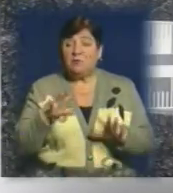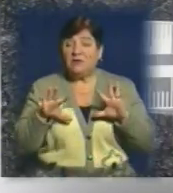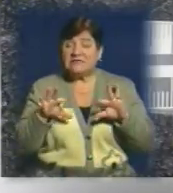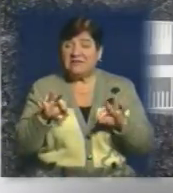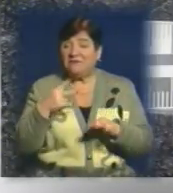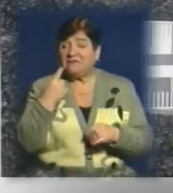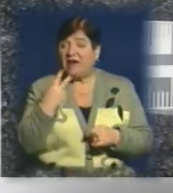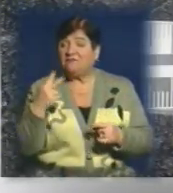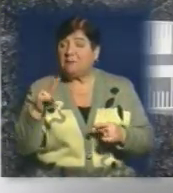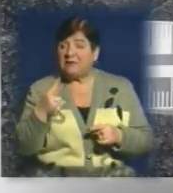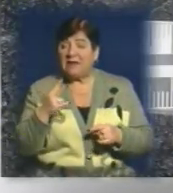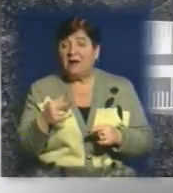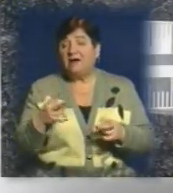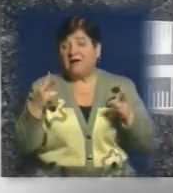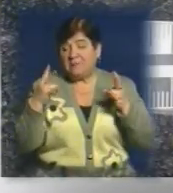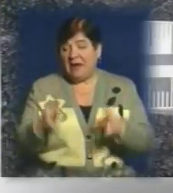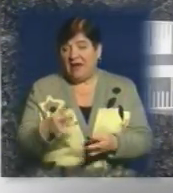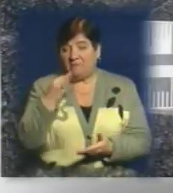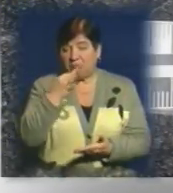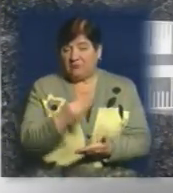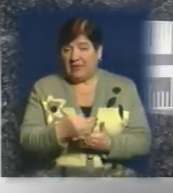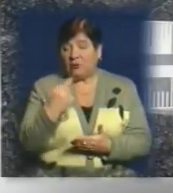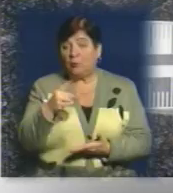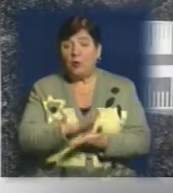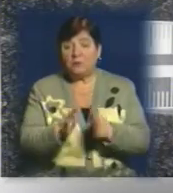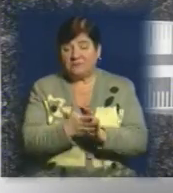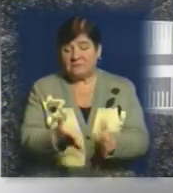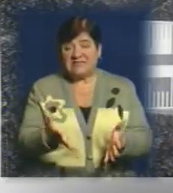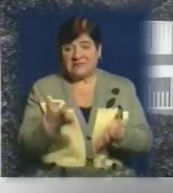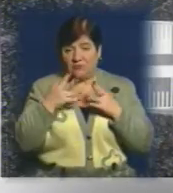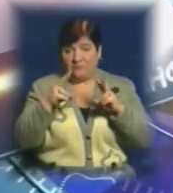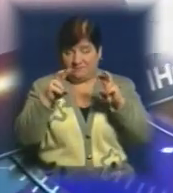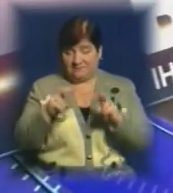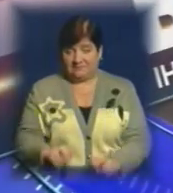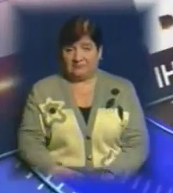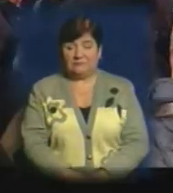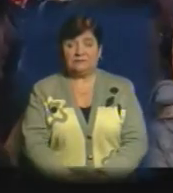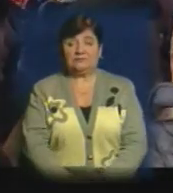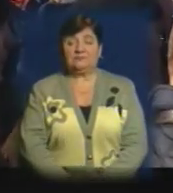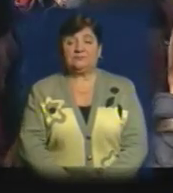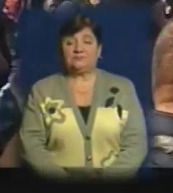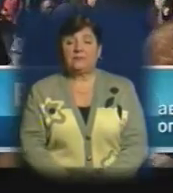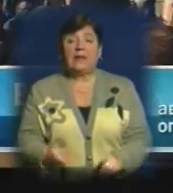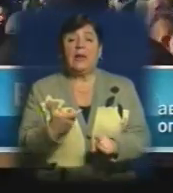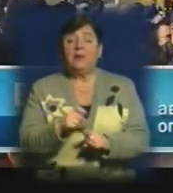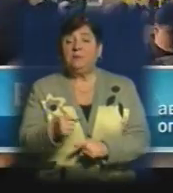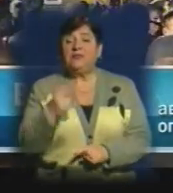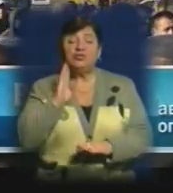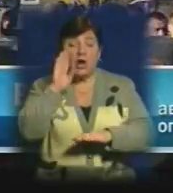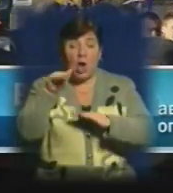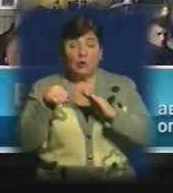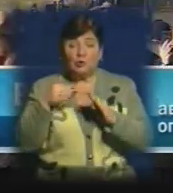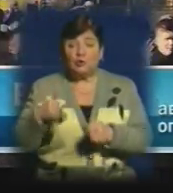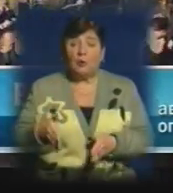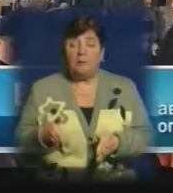обидва випадки передбачена кримінальна відповідальність, тому їх обставини з'ясовуватимуть слідчі. Більше доби дорогу в селі